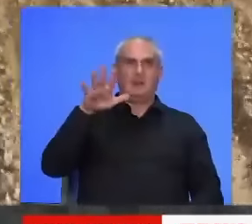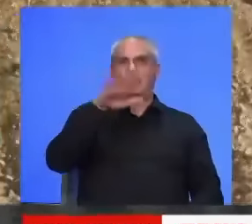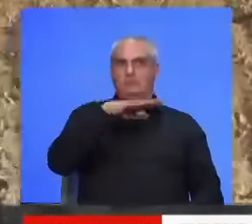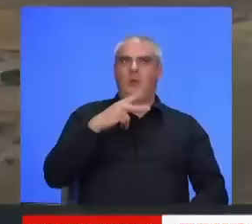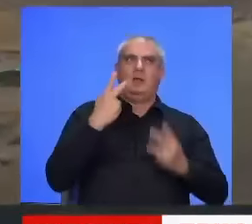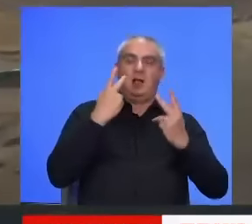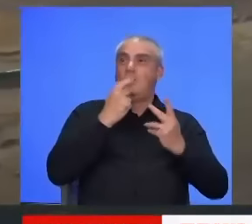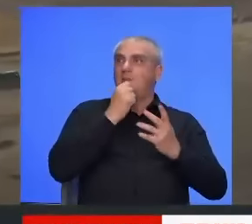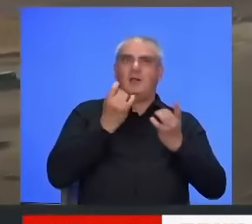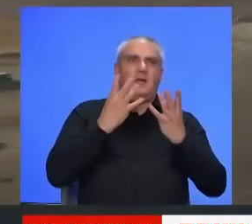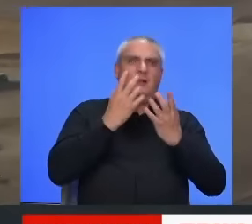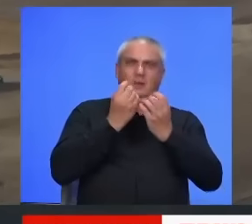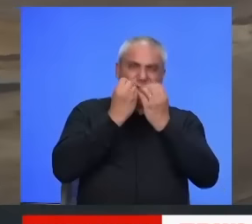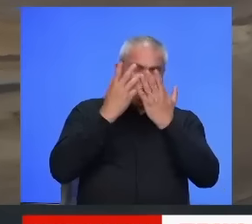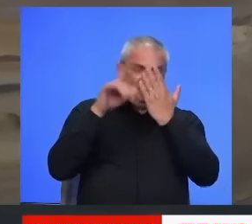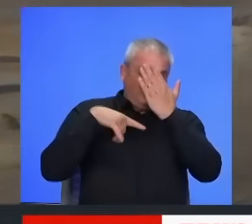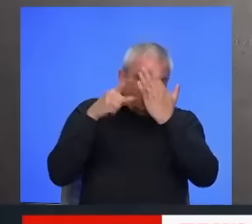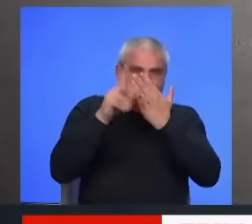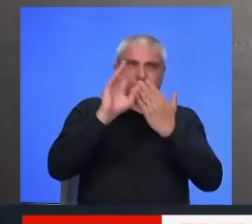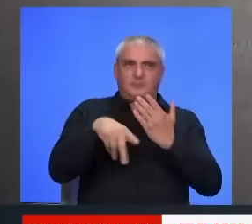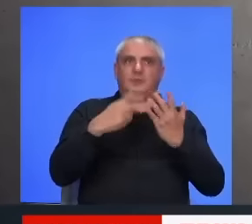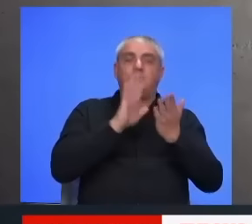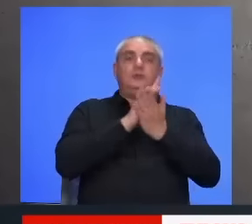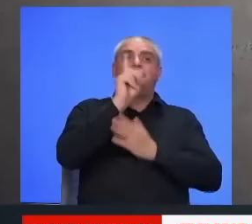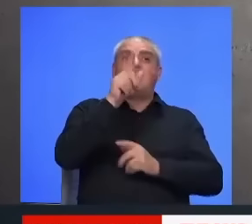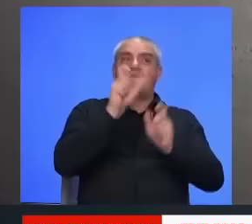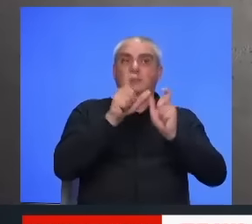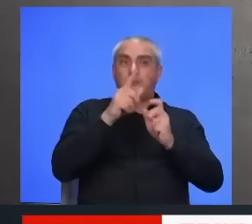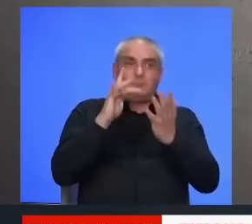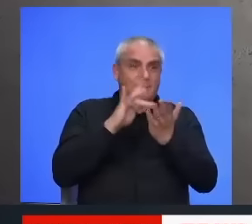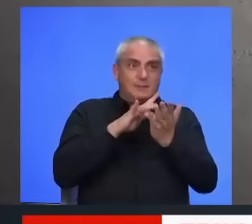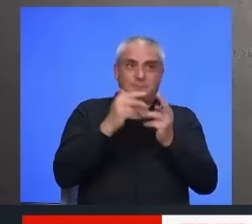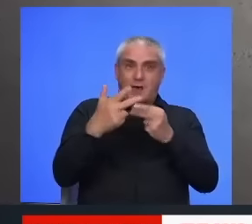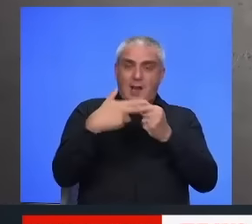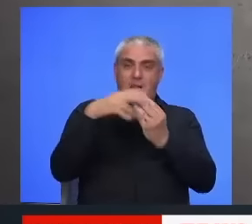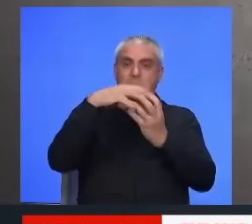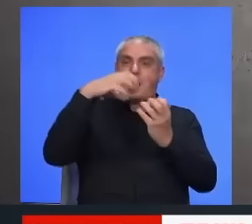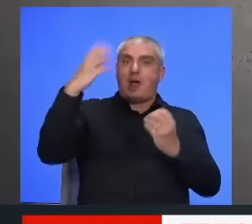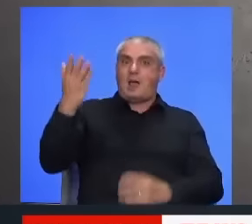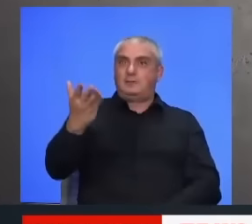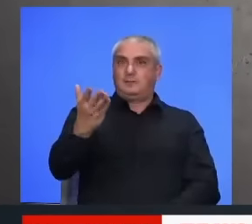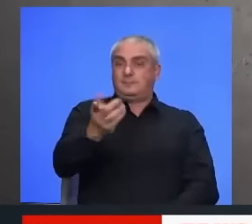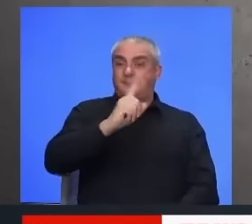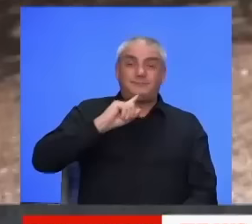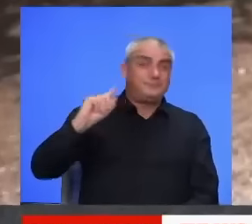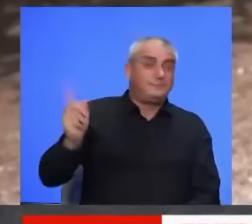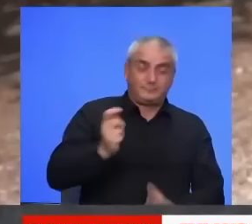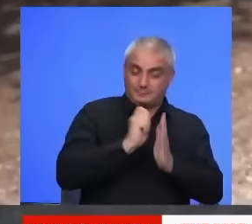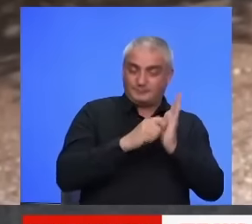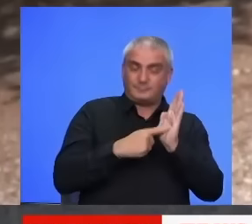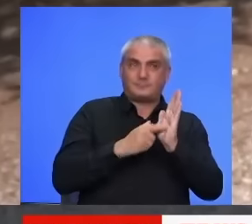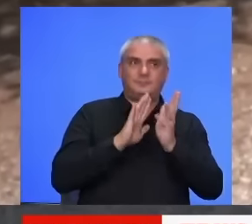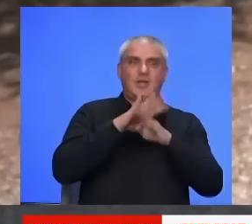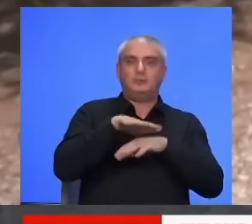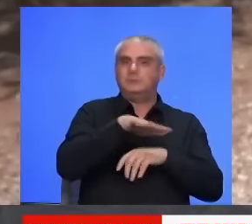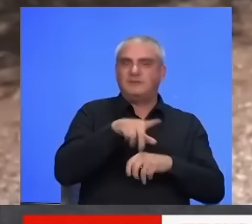ערכיות אקולוגית מדהימה, שחיים עליו 12,000 איש, שנמצא צמוד לערד, וכל התסקירים של ההשפעה על הסביבה